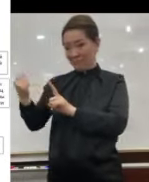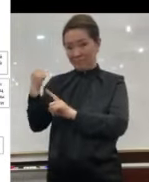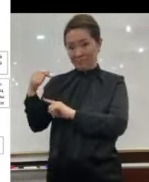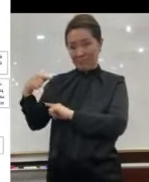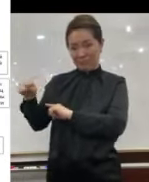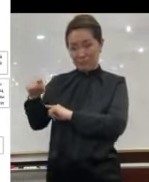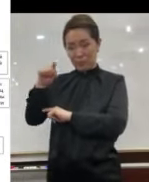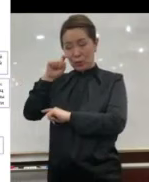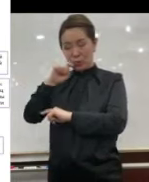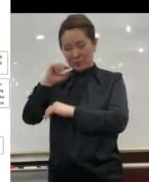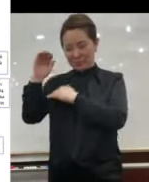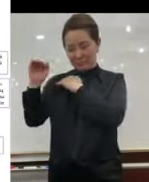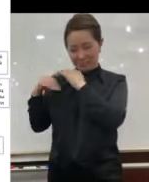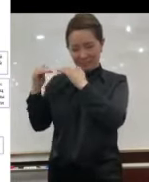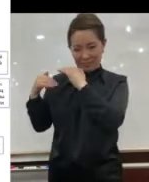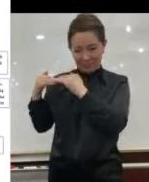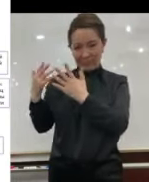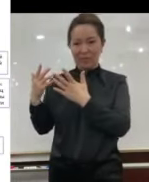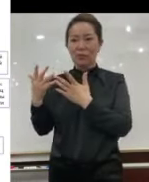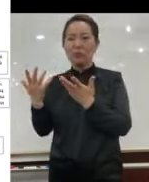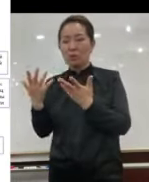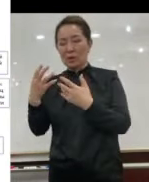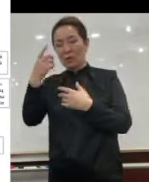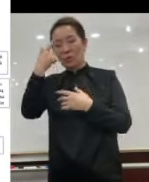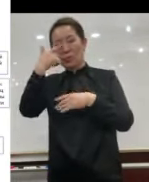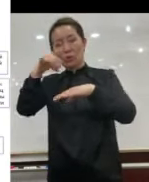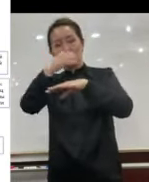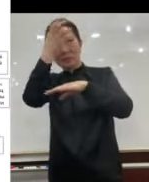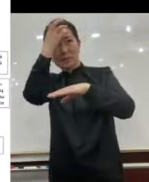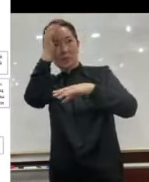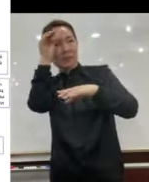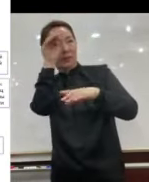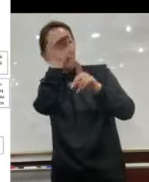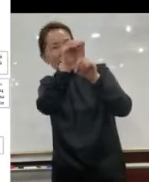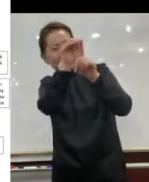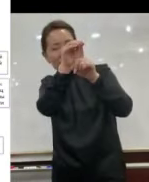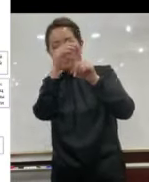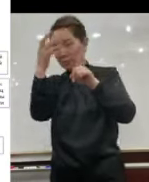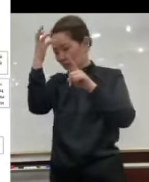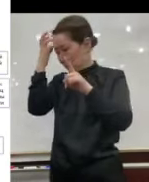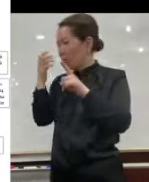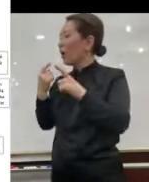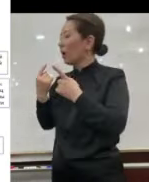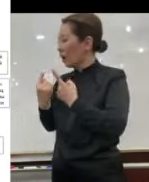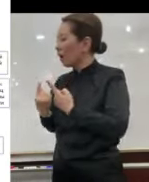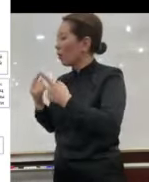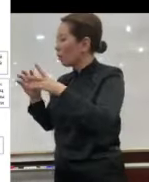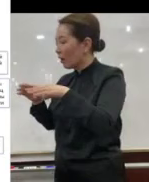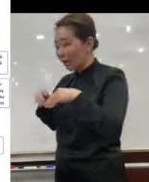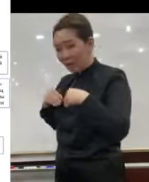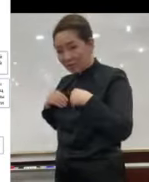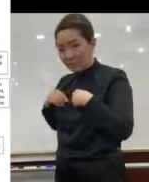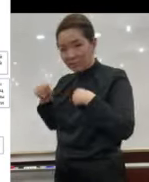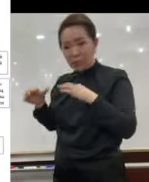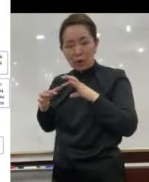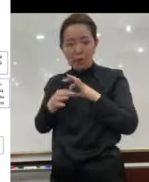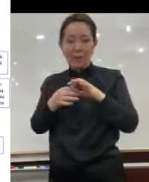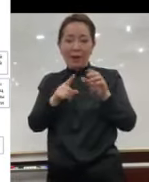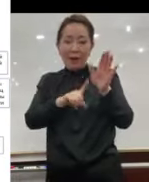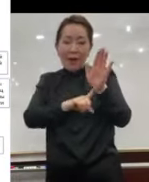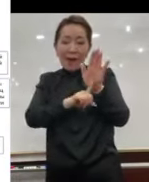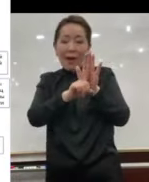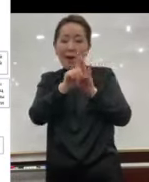энэ шаардлага хүсэлтийг бол Монголын засгийн газар бас нааштай хүлээж авсны үндсэн дээр анх бол ерөнхий